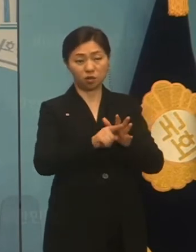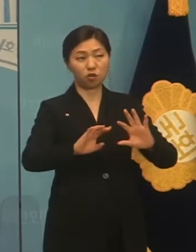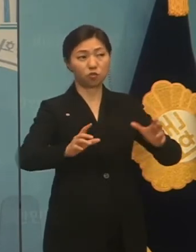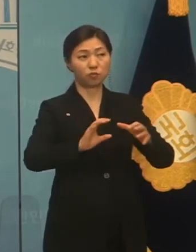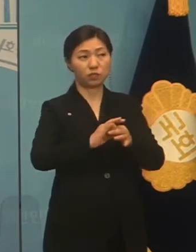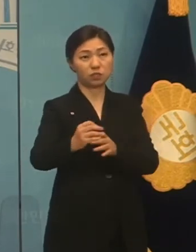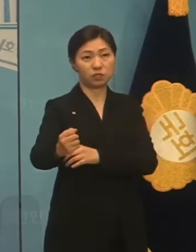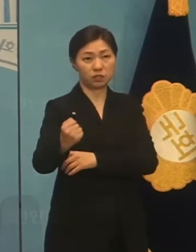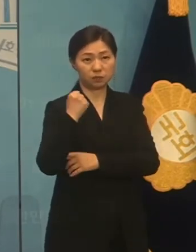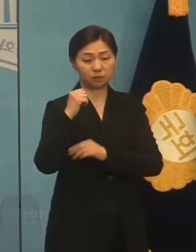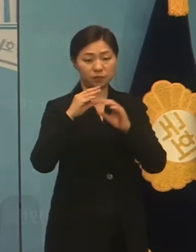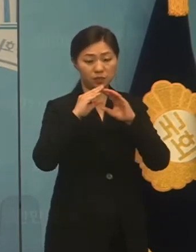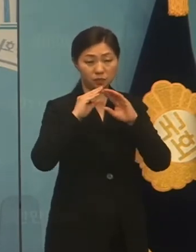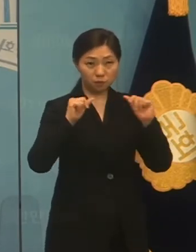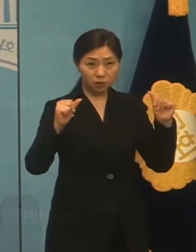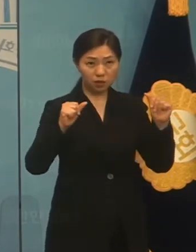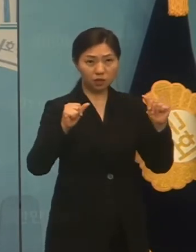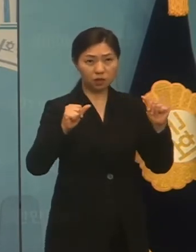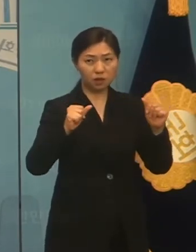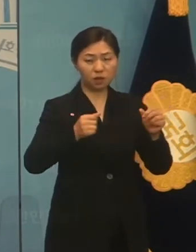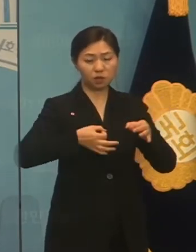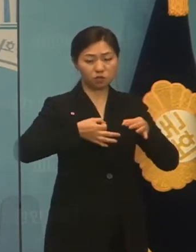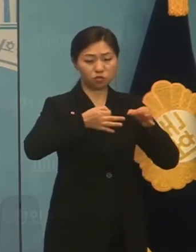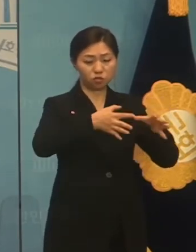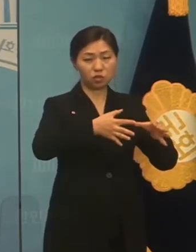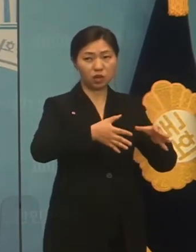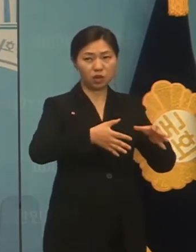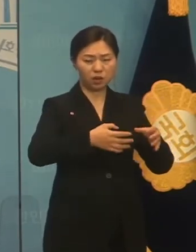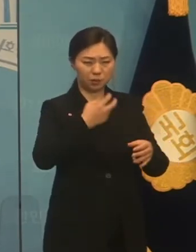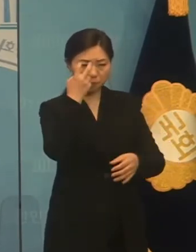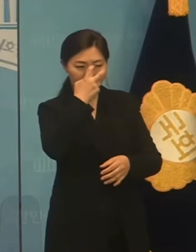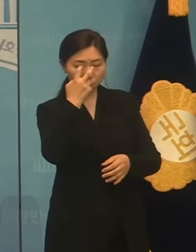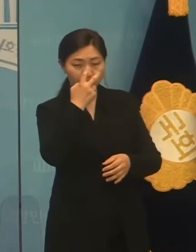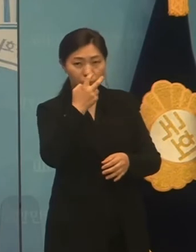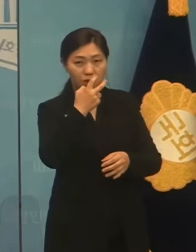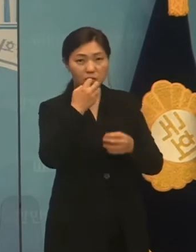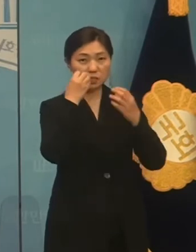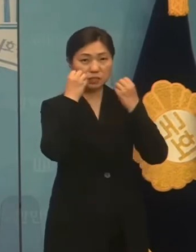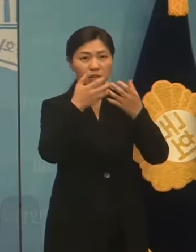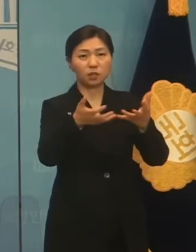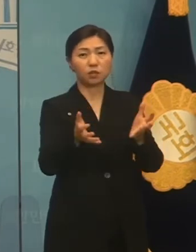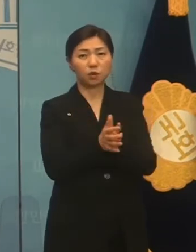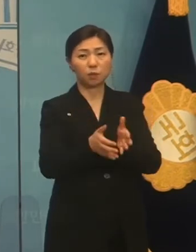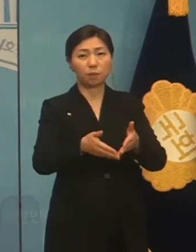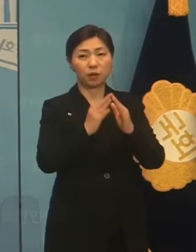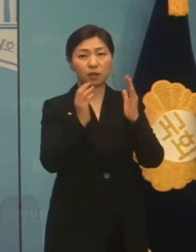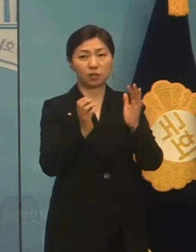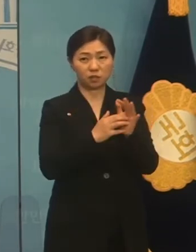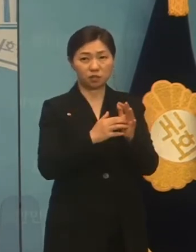부동산 시장 정상화 특위를 설치해서 당대표가 직접